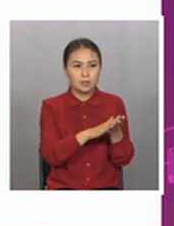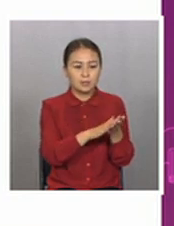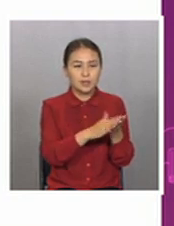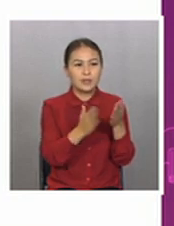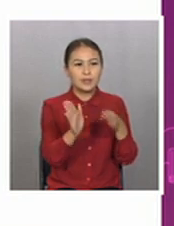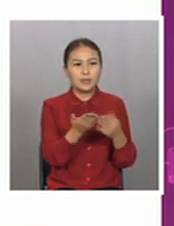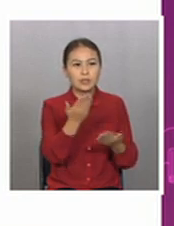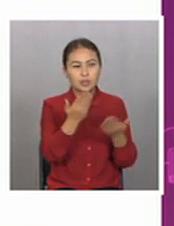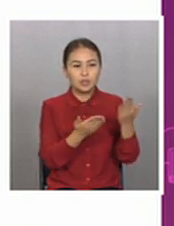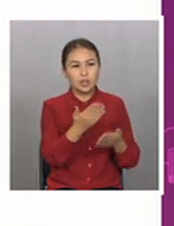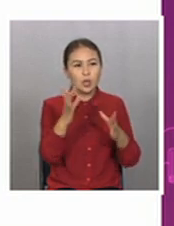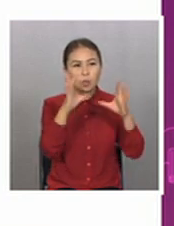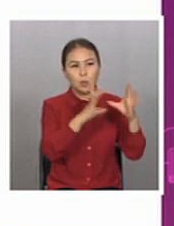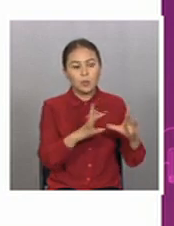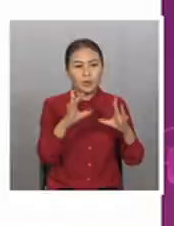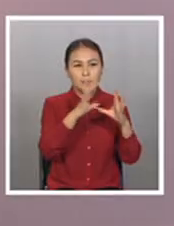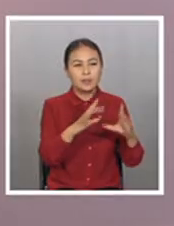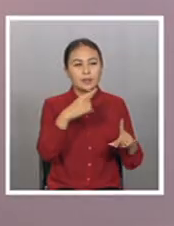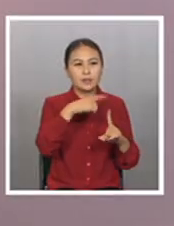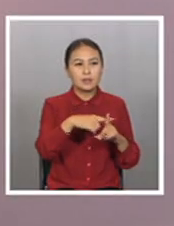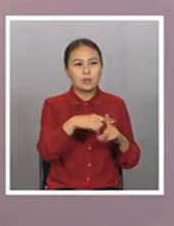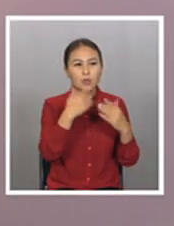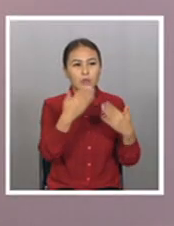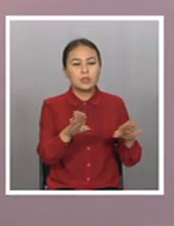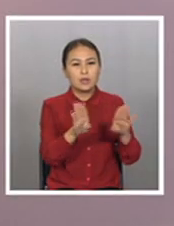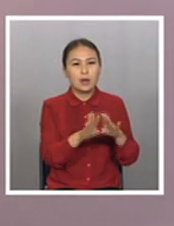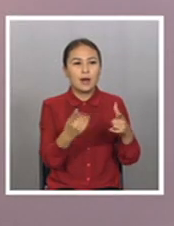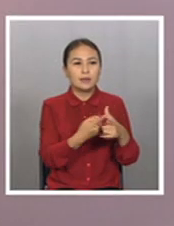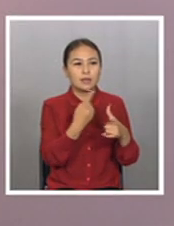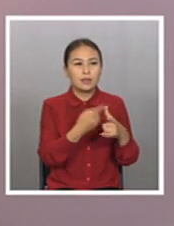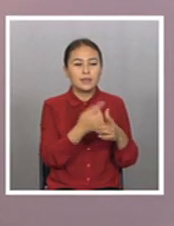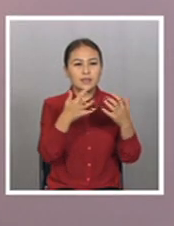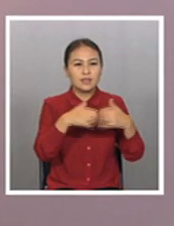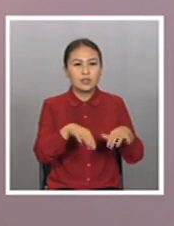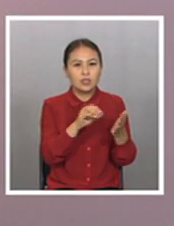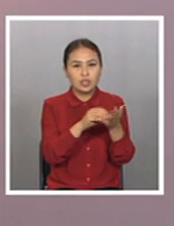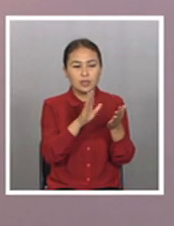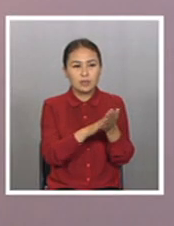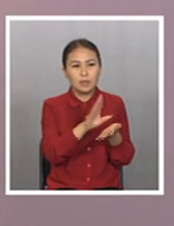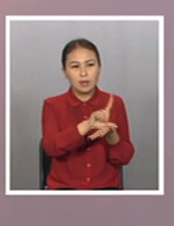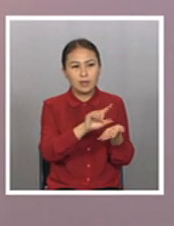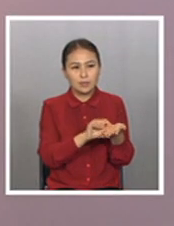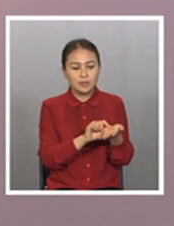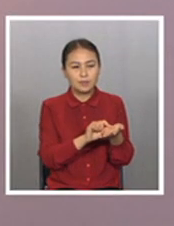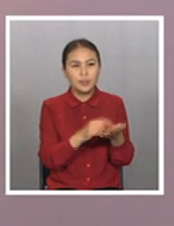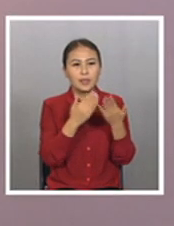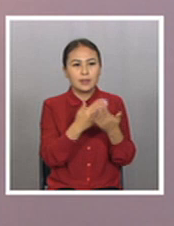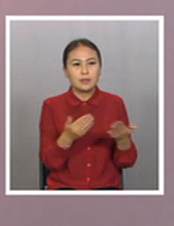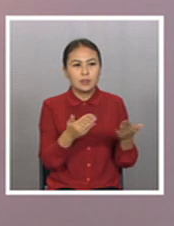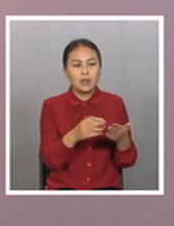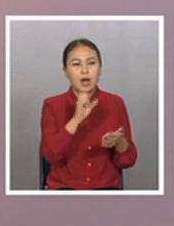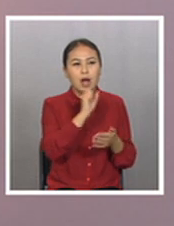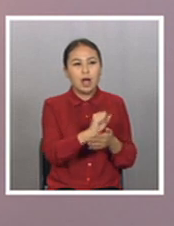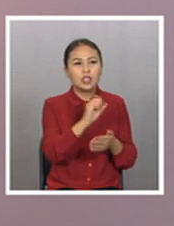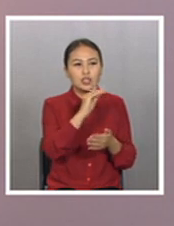Ендеше дөңгелектің қиылысқан жеріне осы аталған цифрларды жазып аламыз. Енді А